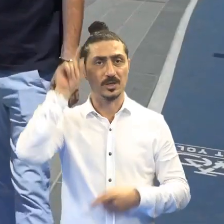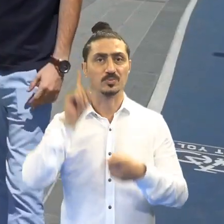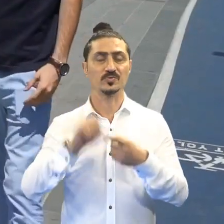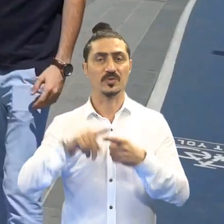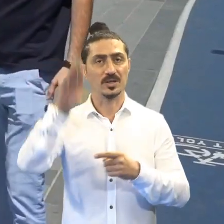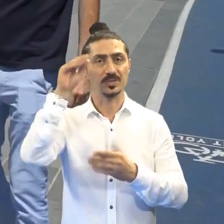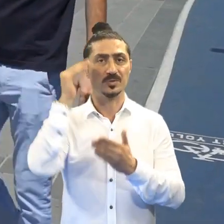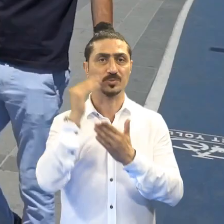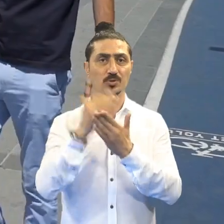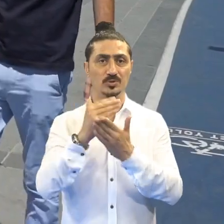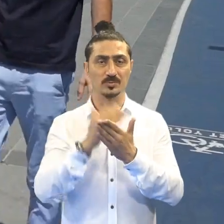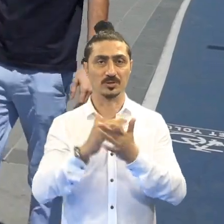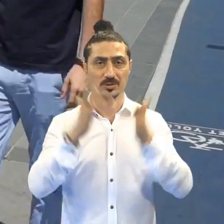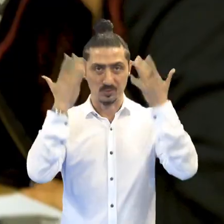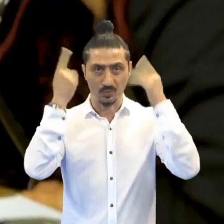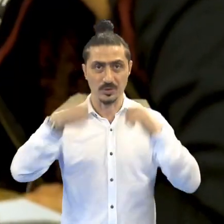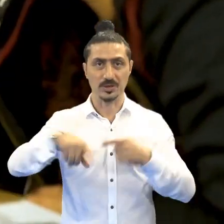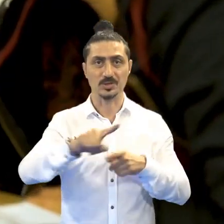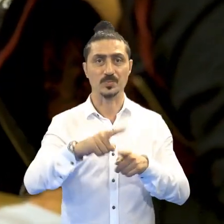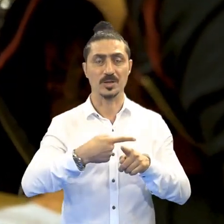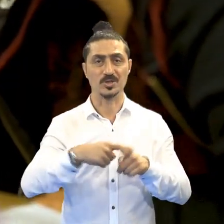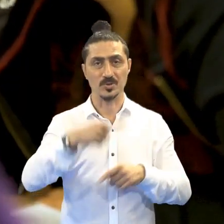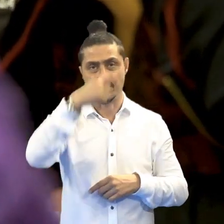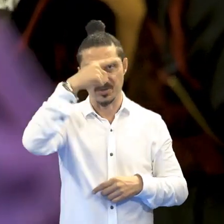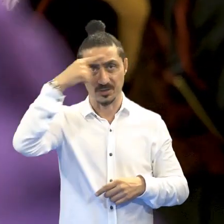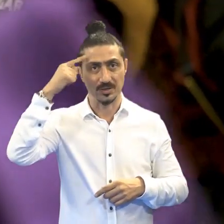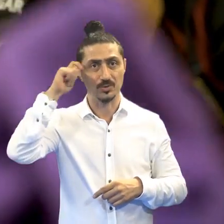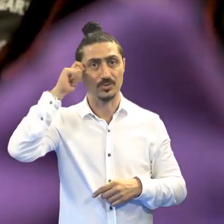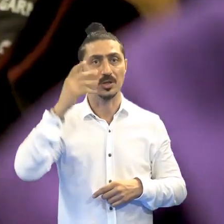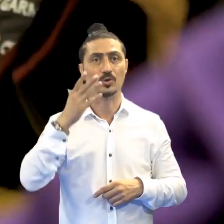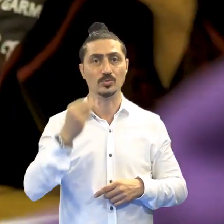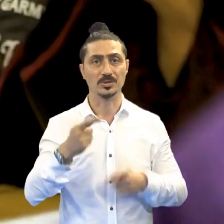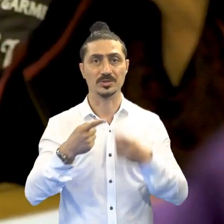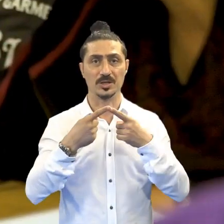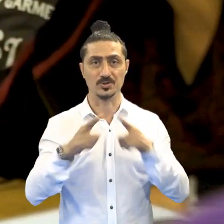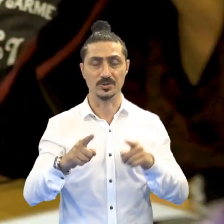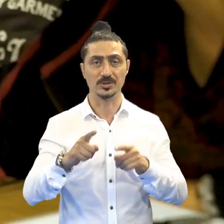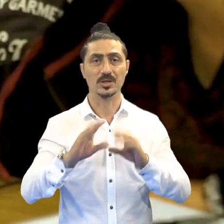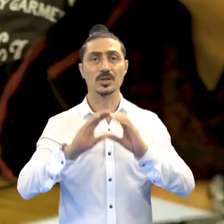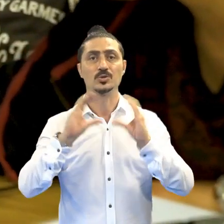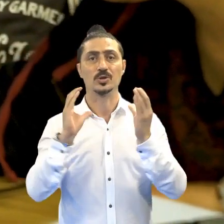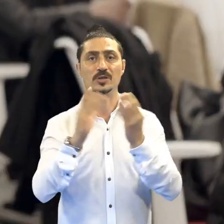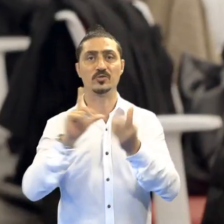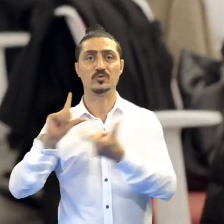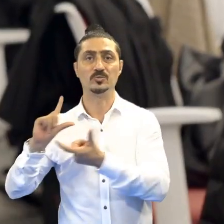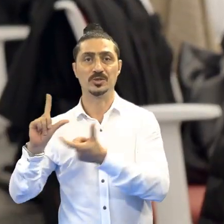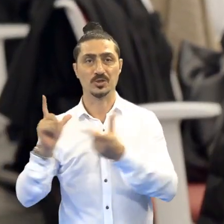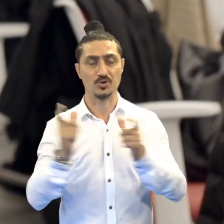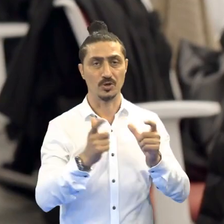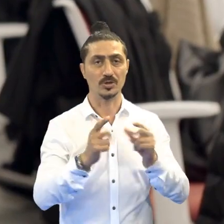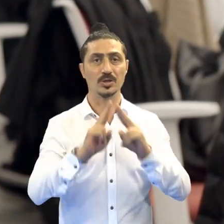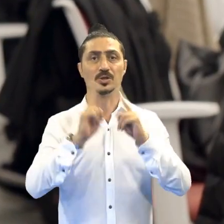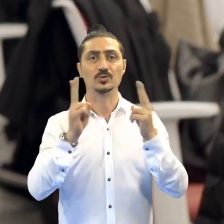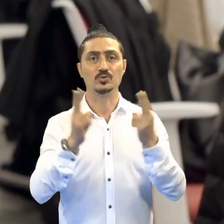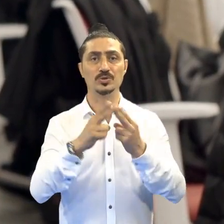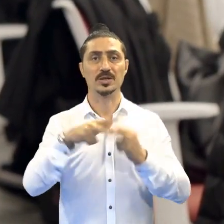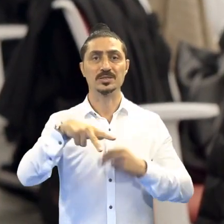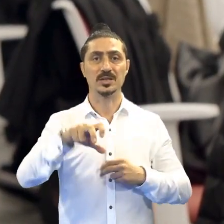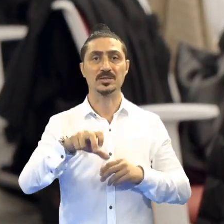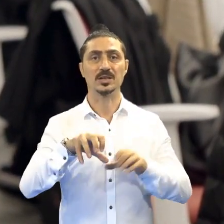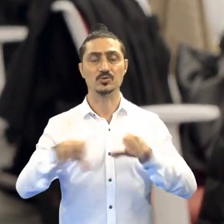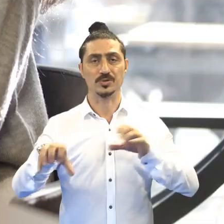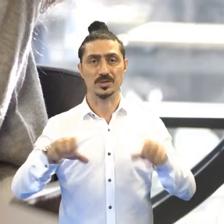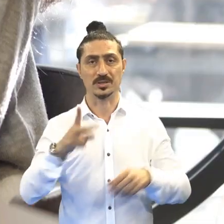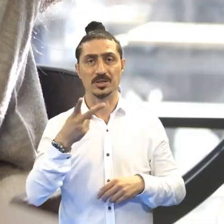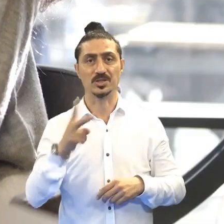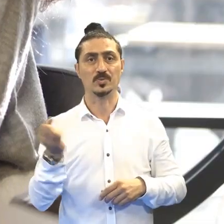Erasmus ve Erasmus Plus programlarında kültürler arası paylaşım imkanlarıyla Üsküdarlı olmanın ayrıcalığını küresel platforma